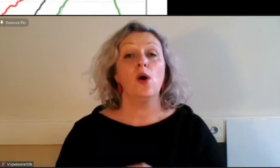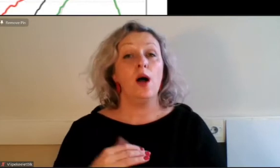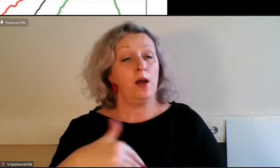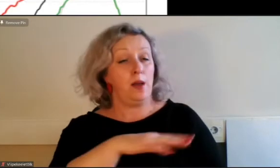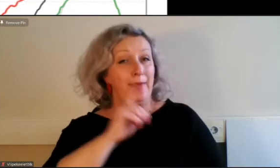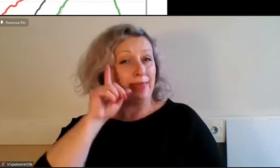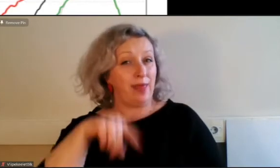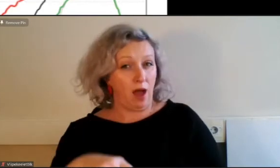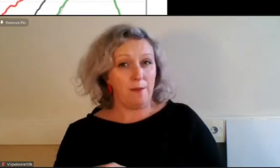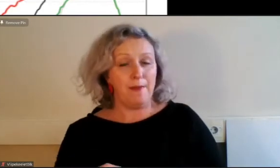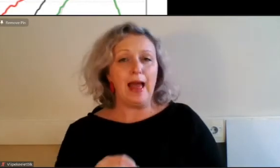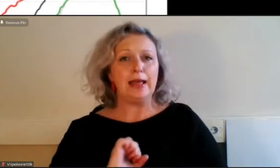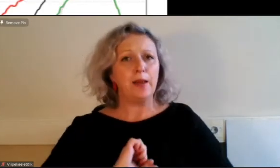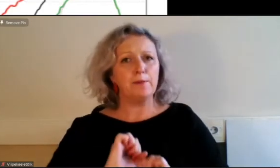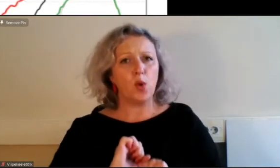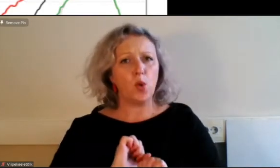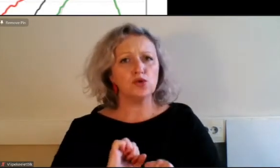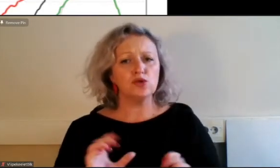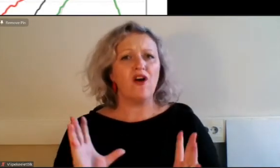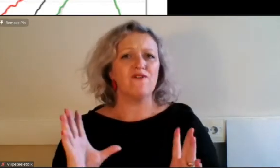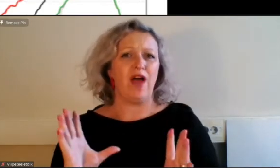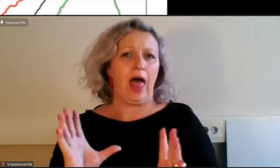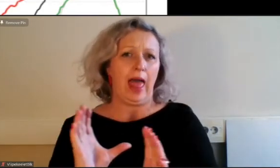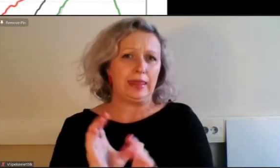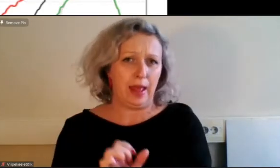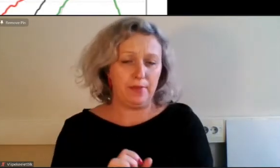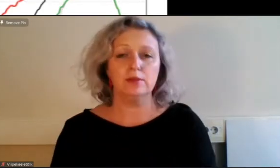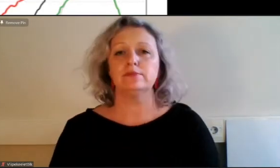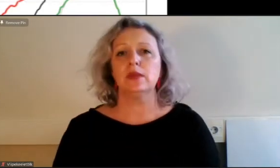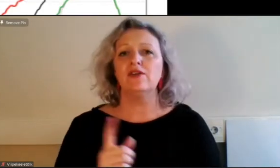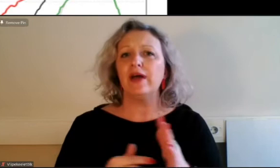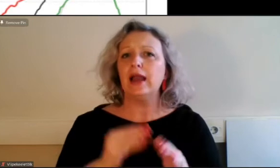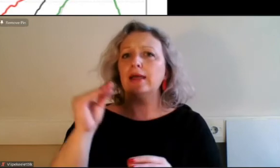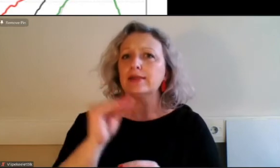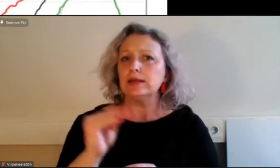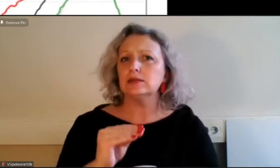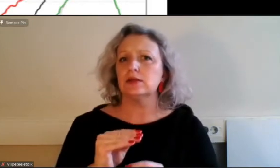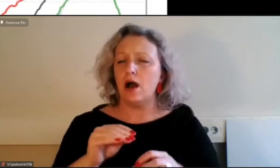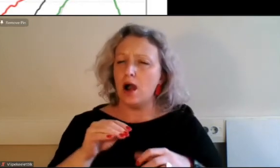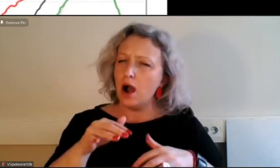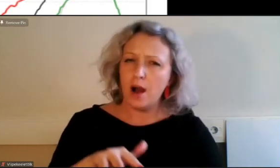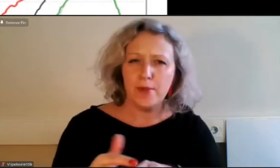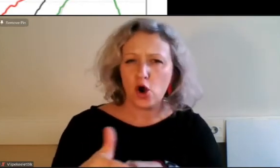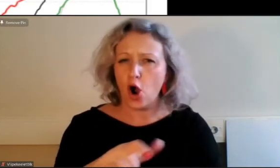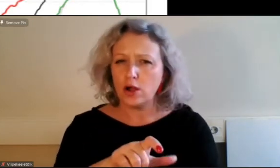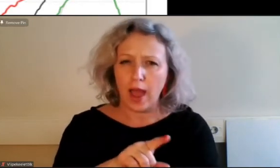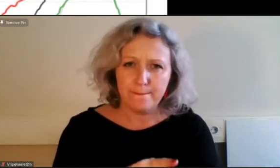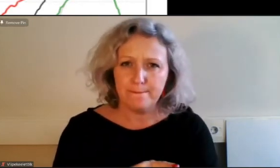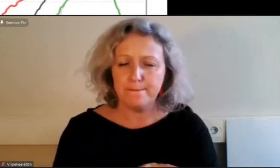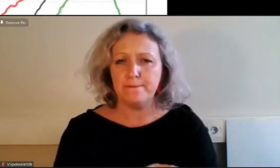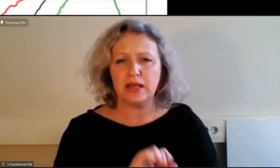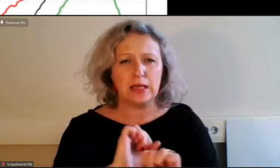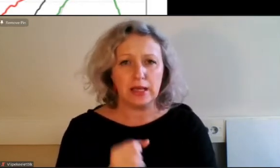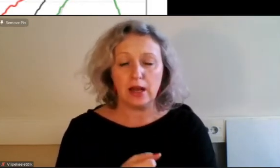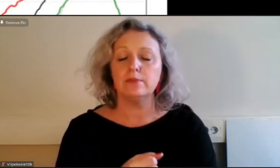need inimesed on ikkagi vaktsiinid kaitsevad ka nakatumise eest. Siis väikese kõvera annab need, kes on